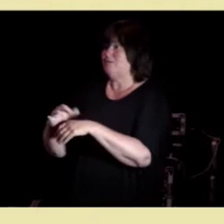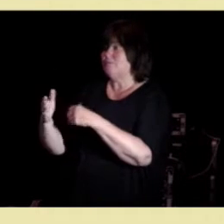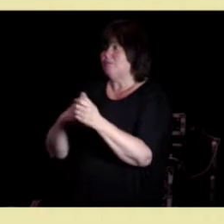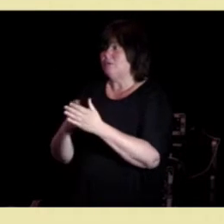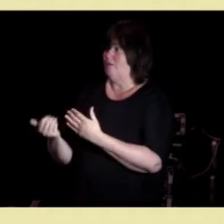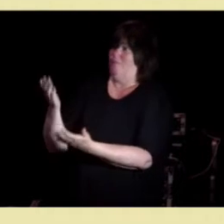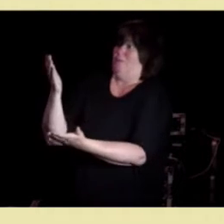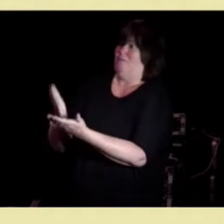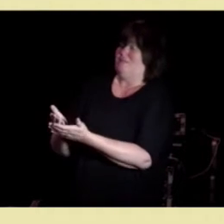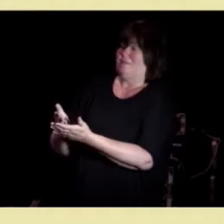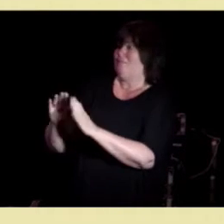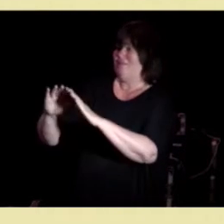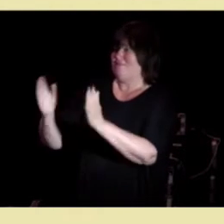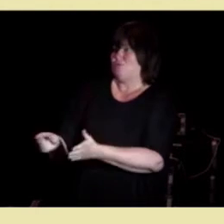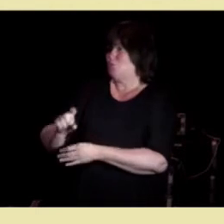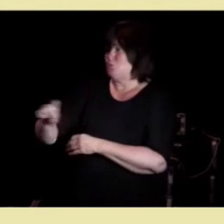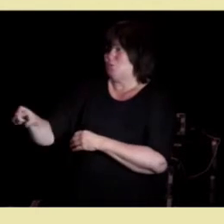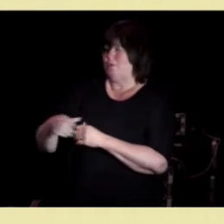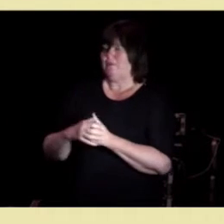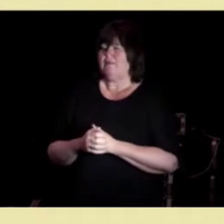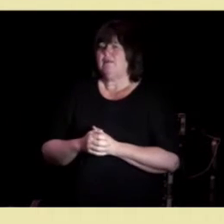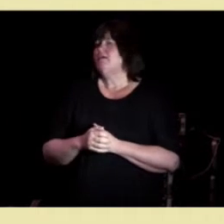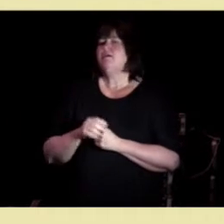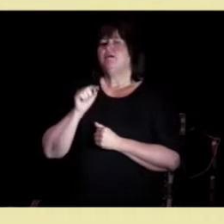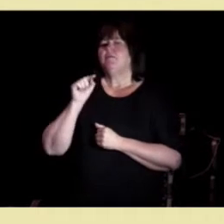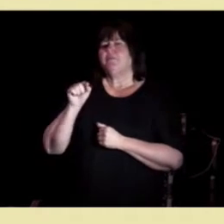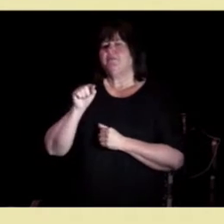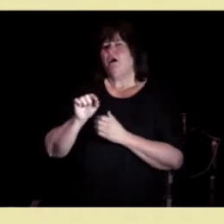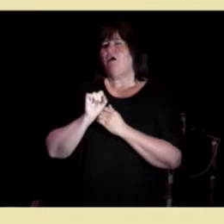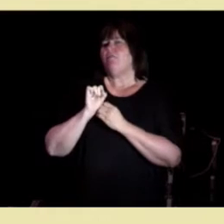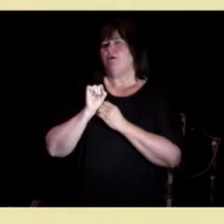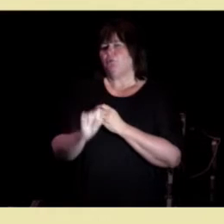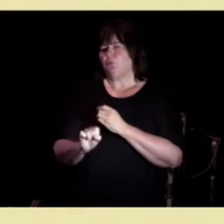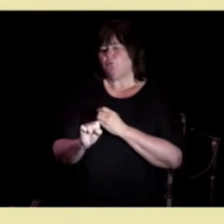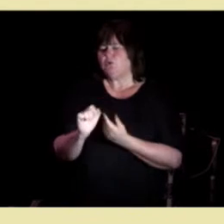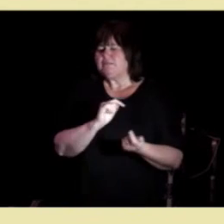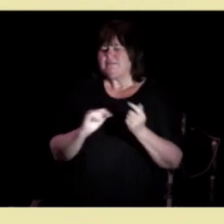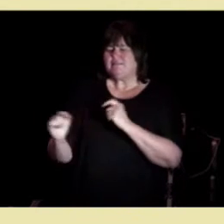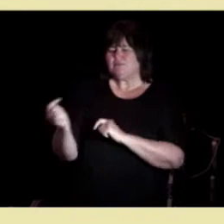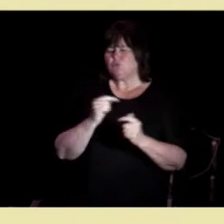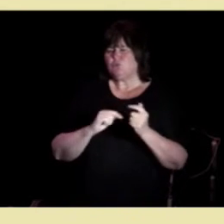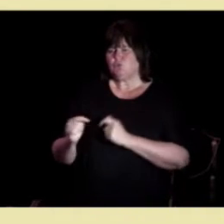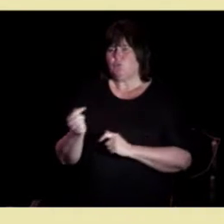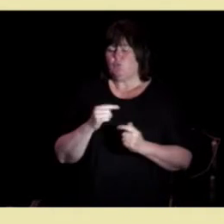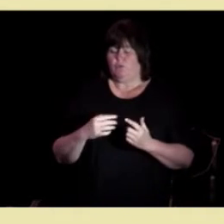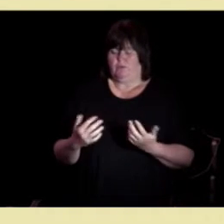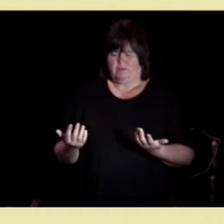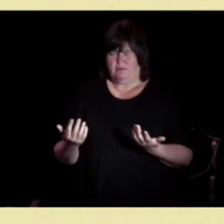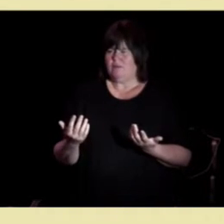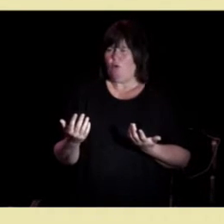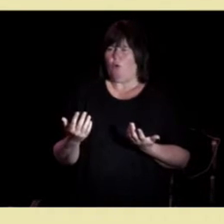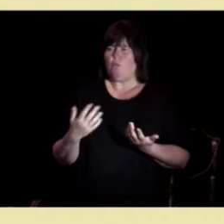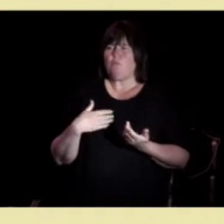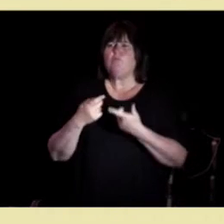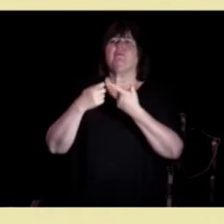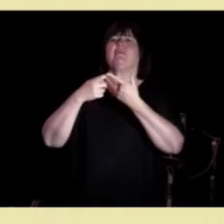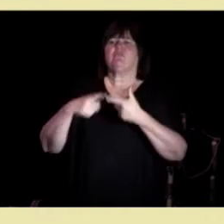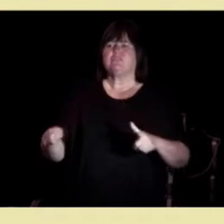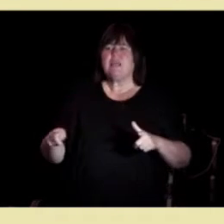gitt institusjon. Dermed unngår man diskusjonene om hvorvidt